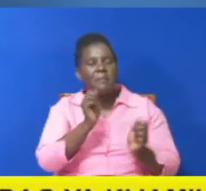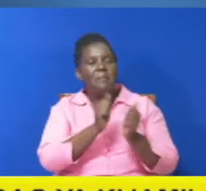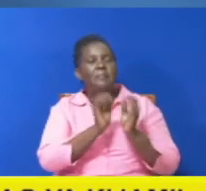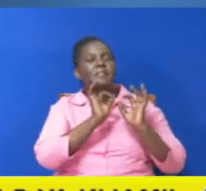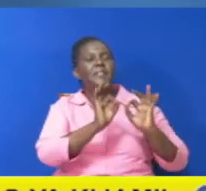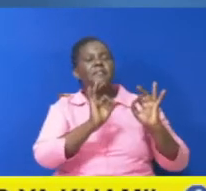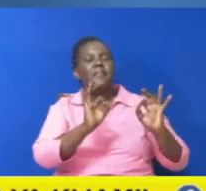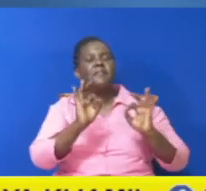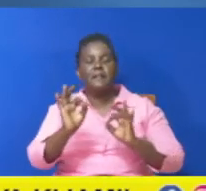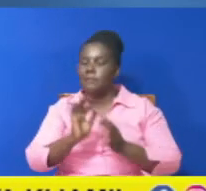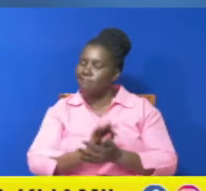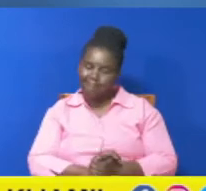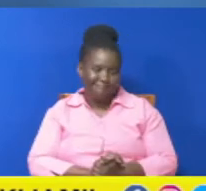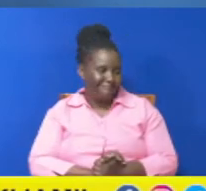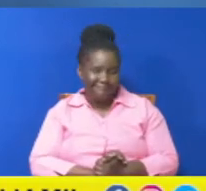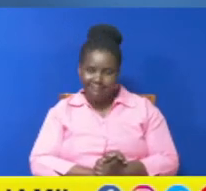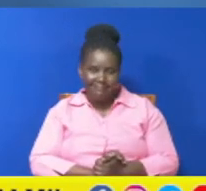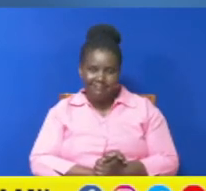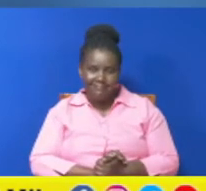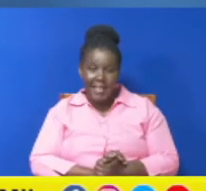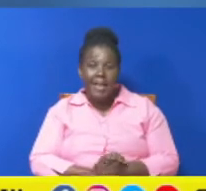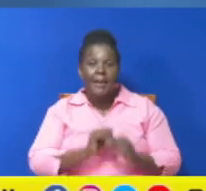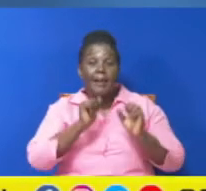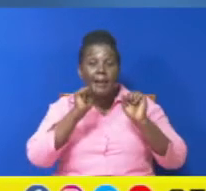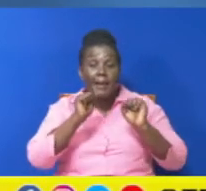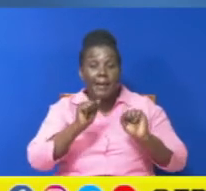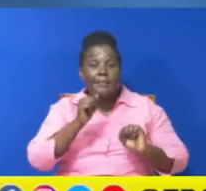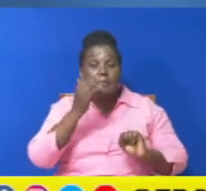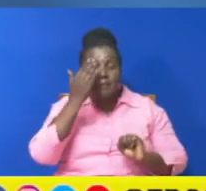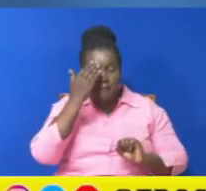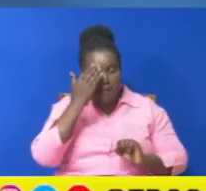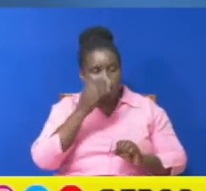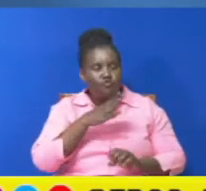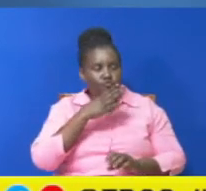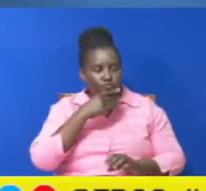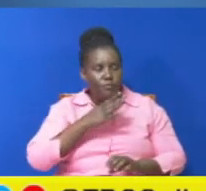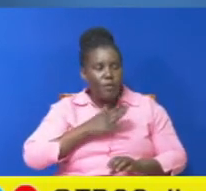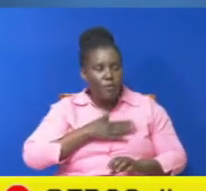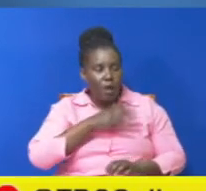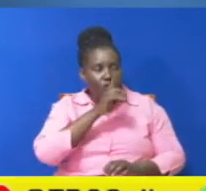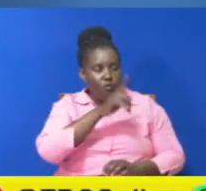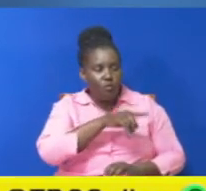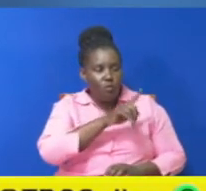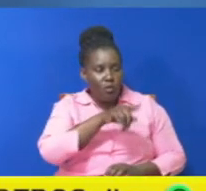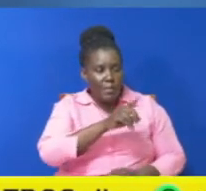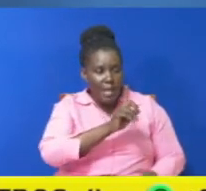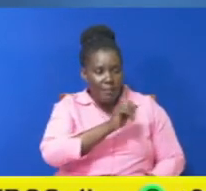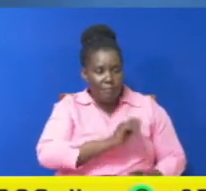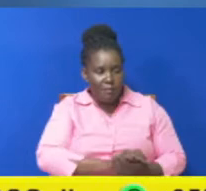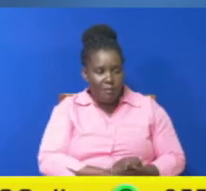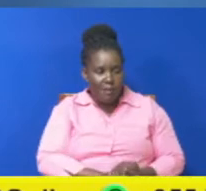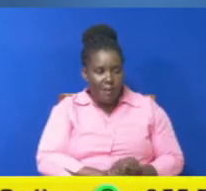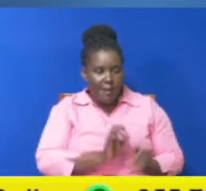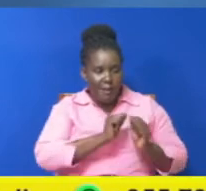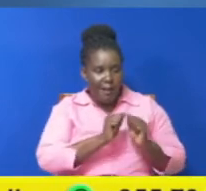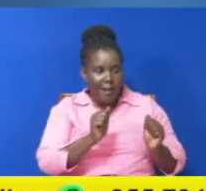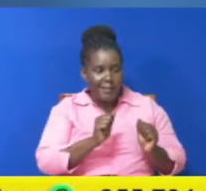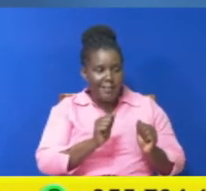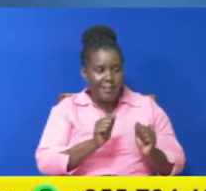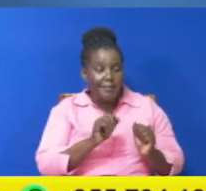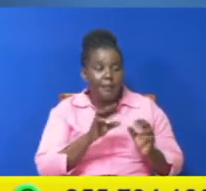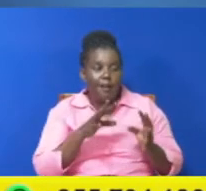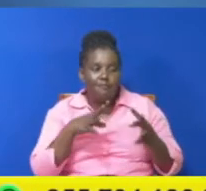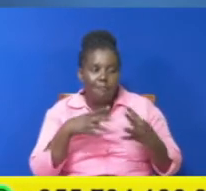yuko perfect. Lazima ifike mahali kwamba najua kwamba huyu mwenzangu amekosea, lakini acha mimi niwe mdogo, ama mimi